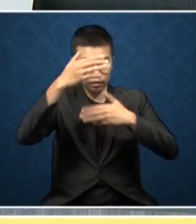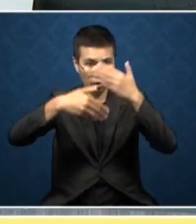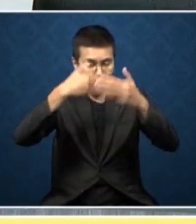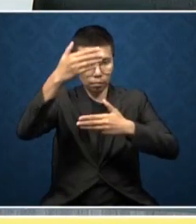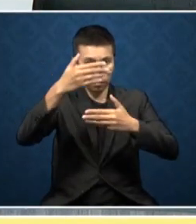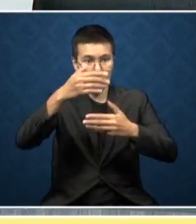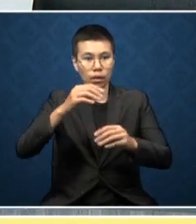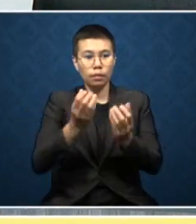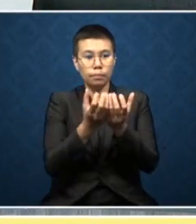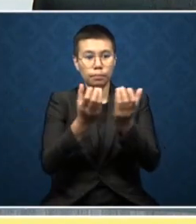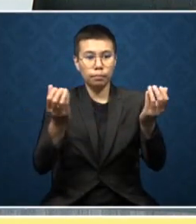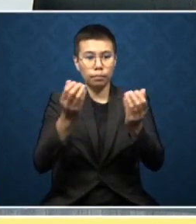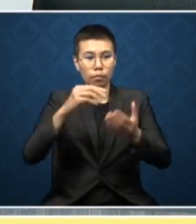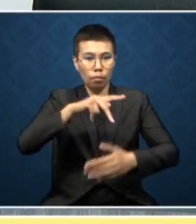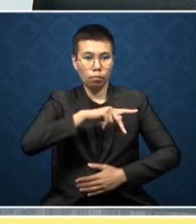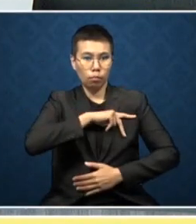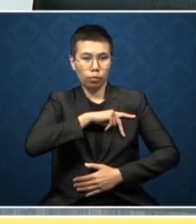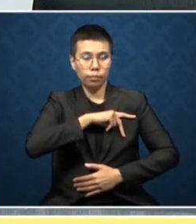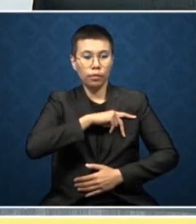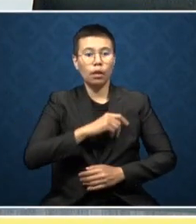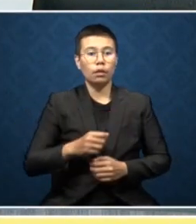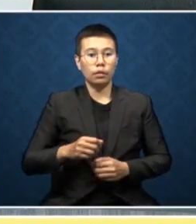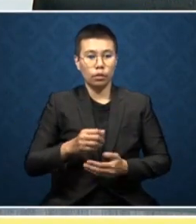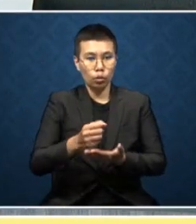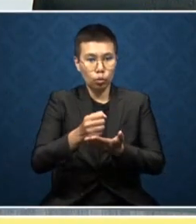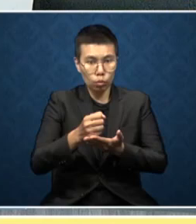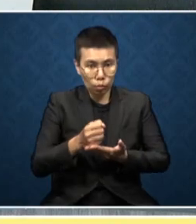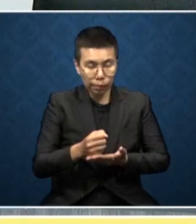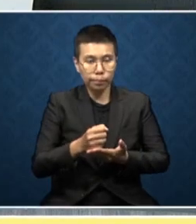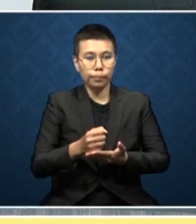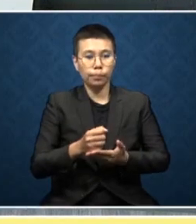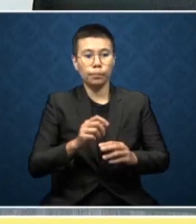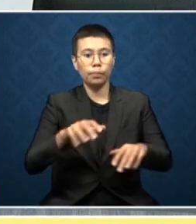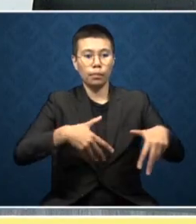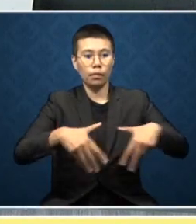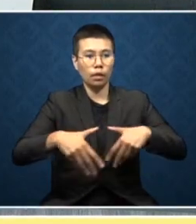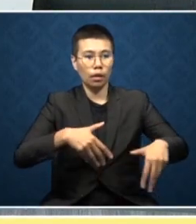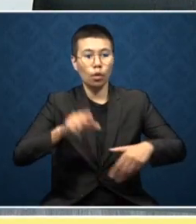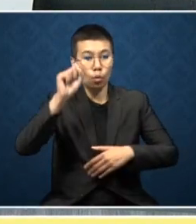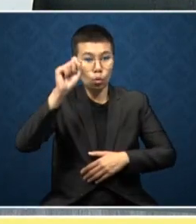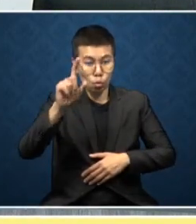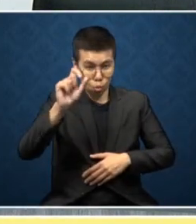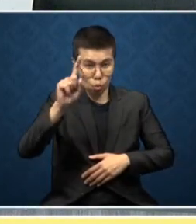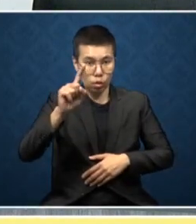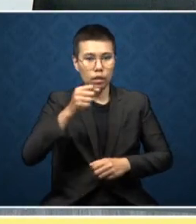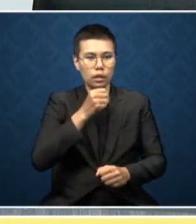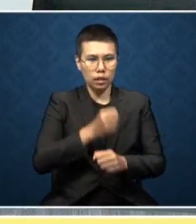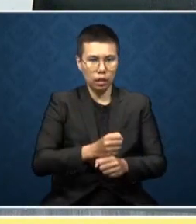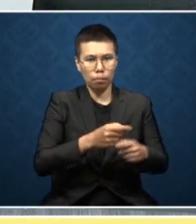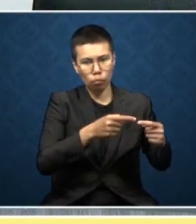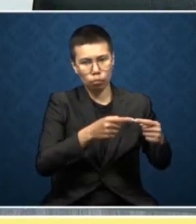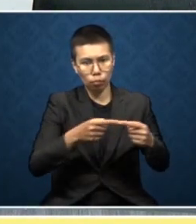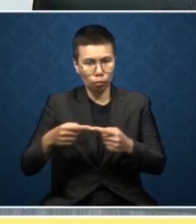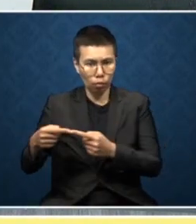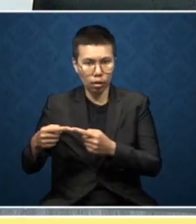ให้เป็นที่พึ่งทางใจของประชาชนอย่างจริงจังเร่งด่วนและต่อเนื่อง